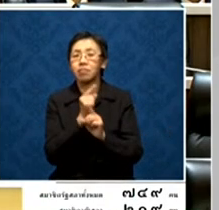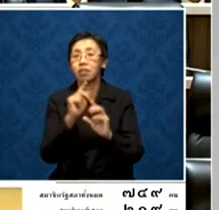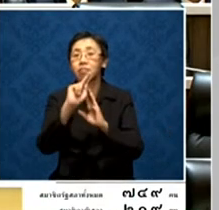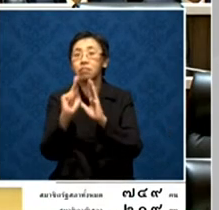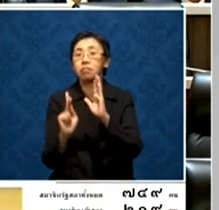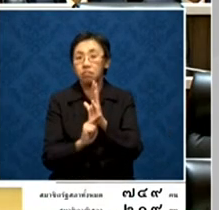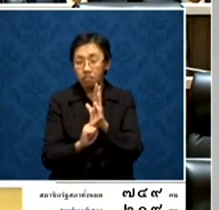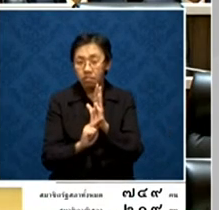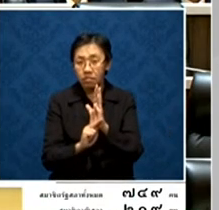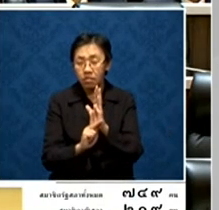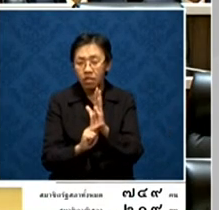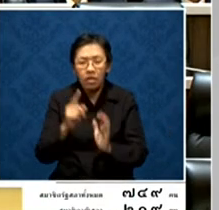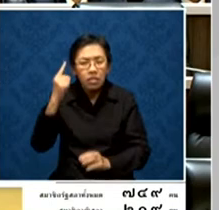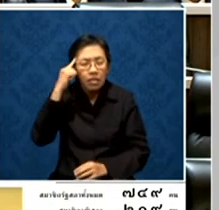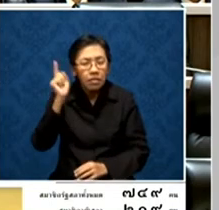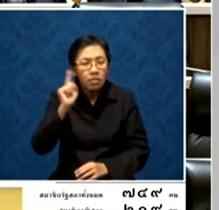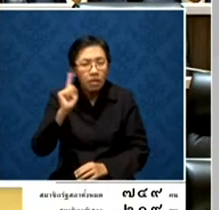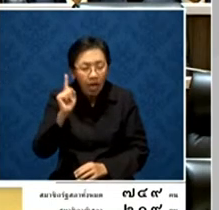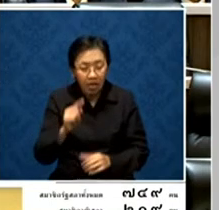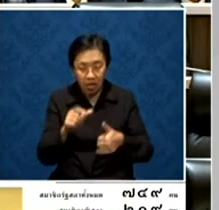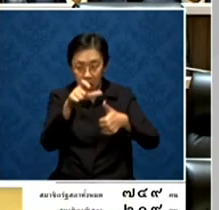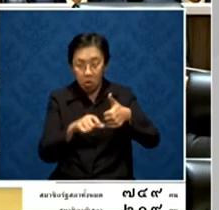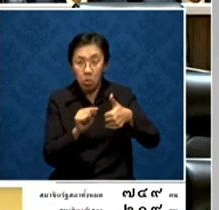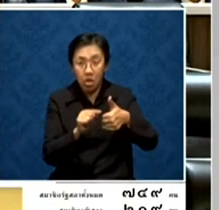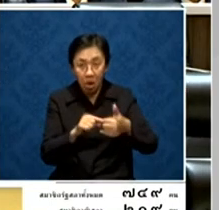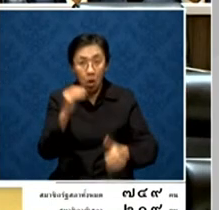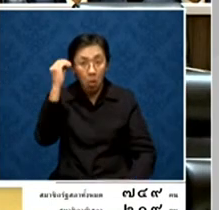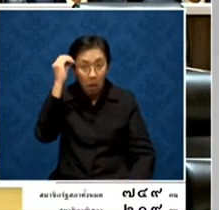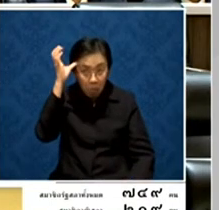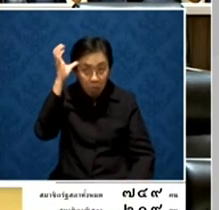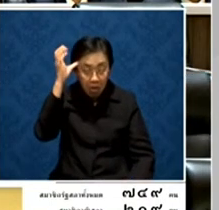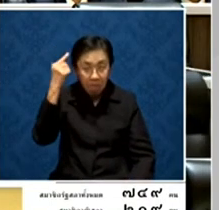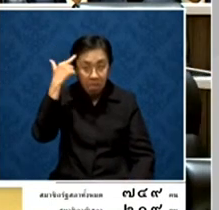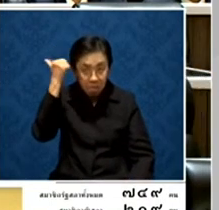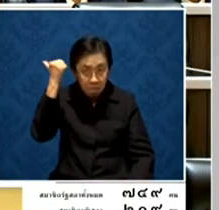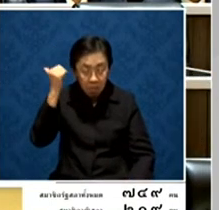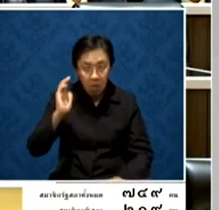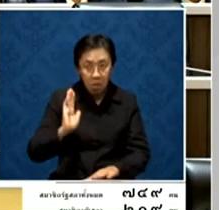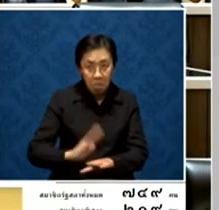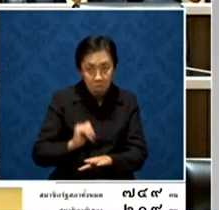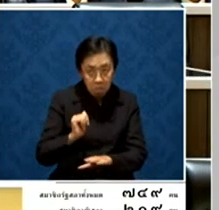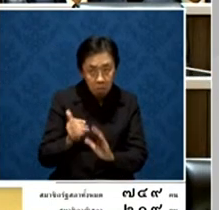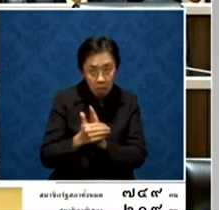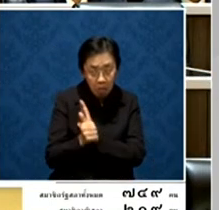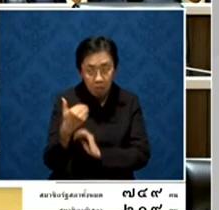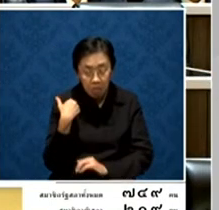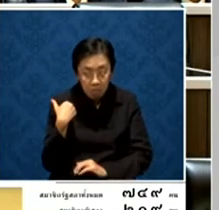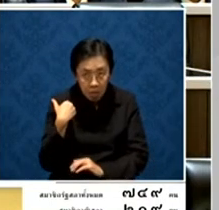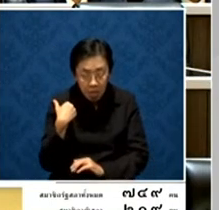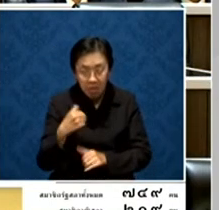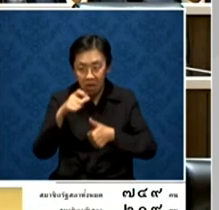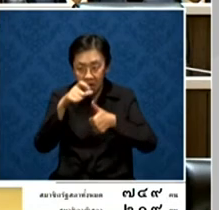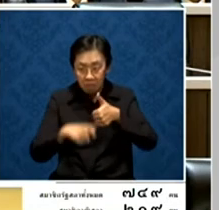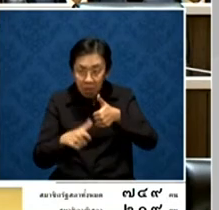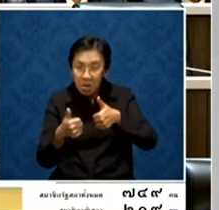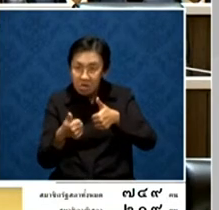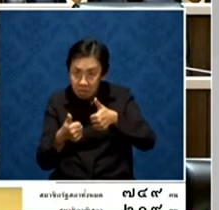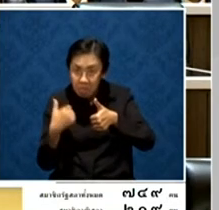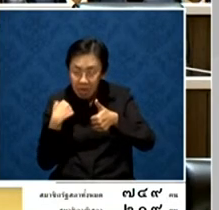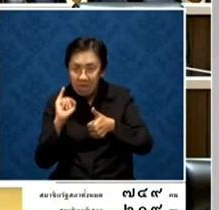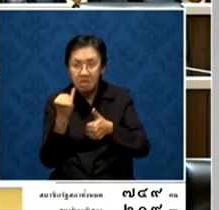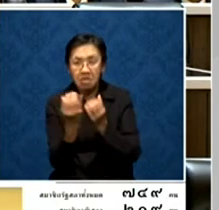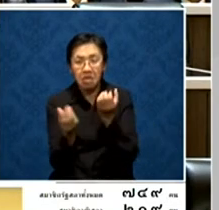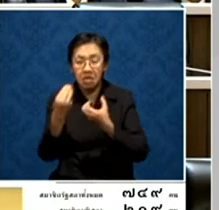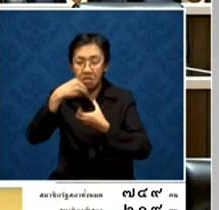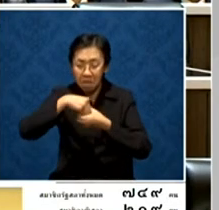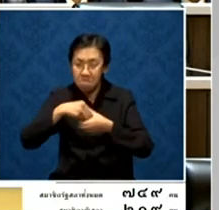นอชื่อคุณพิธาจะมาครับก็มีการลงมติแสดงตนกันเพื่อเป็นองค์ประชุม ครับ ว่าจะมีการรับรองหรือไม่นะครับก็มากัน